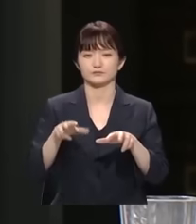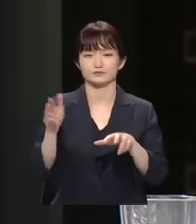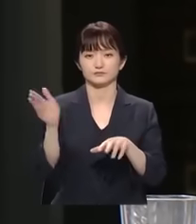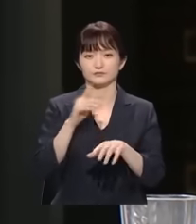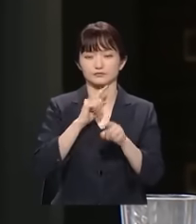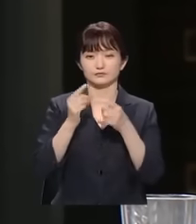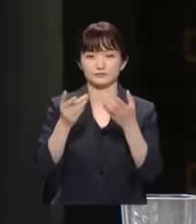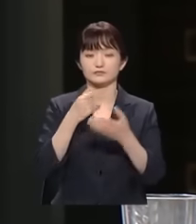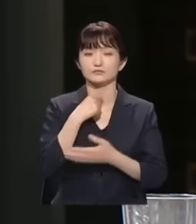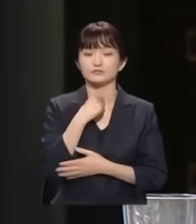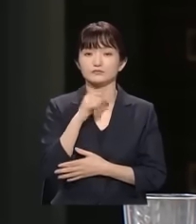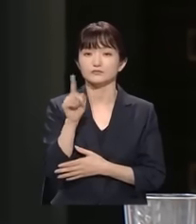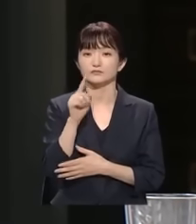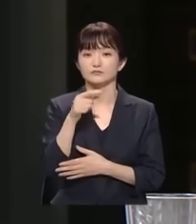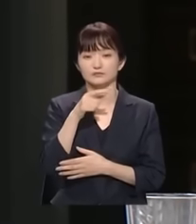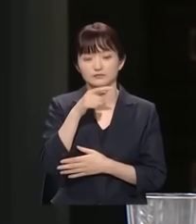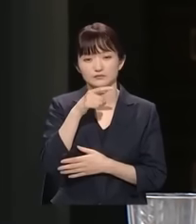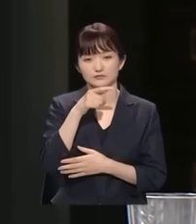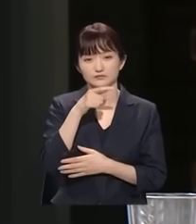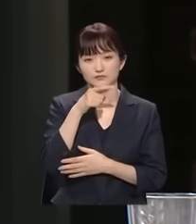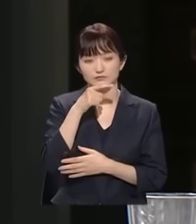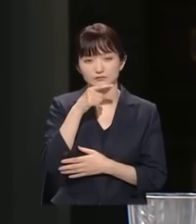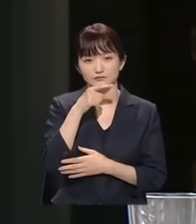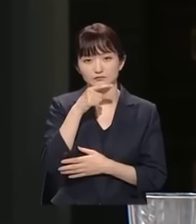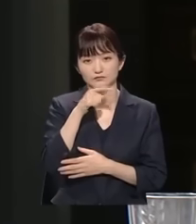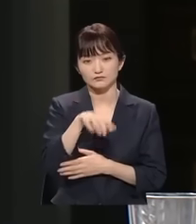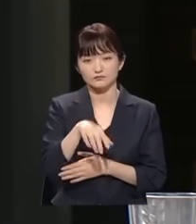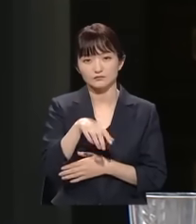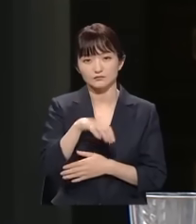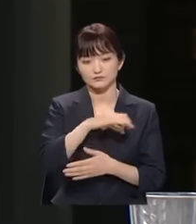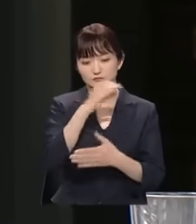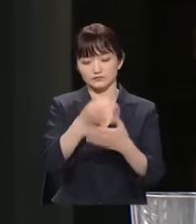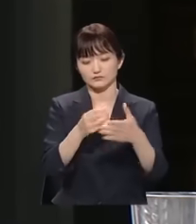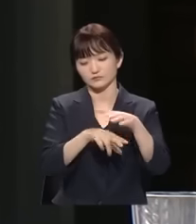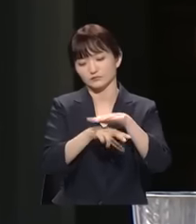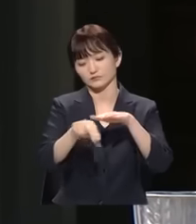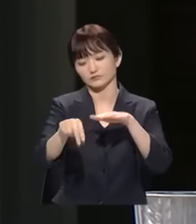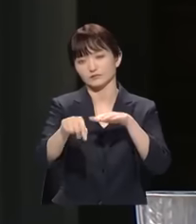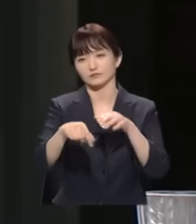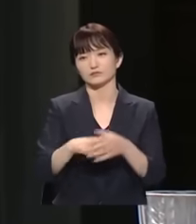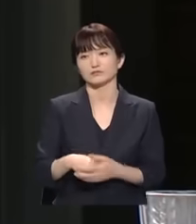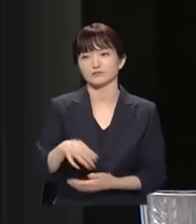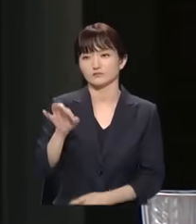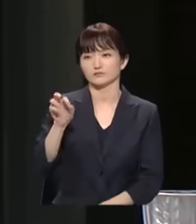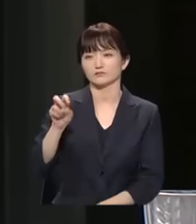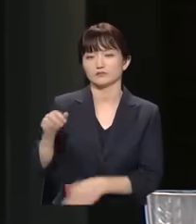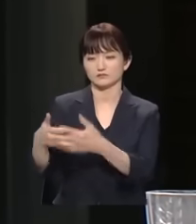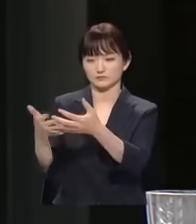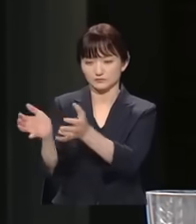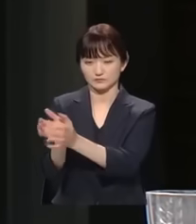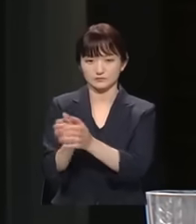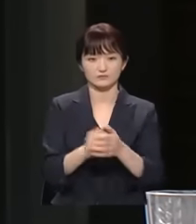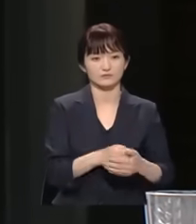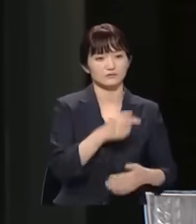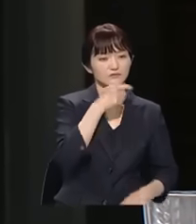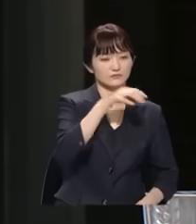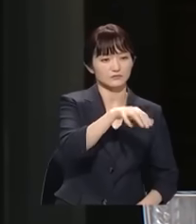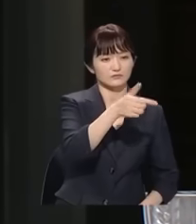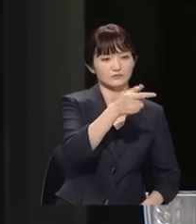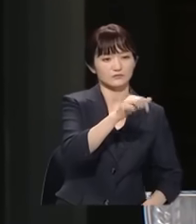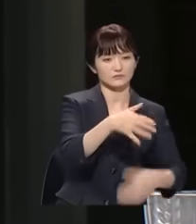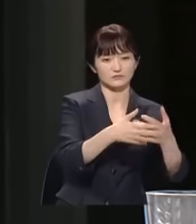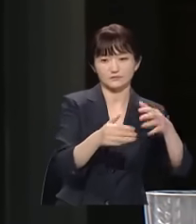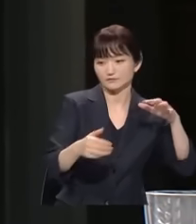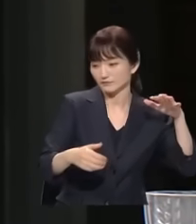앞서 그 역전에서 엄태웅 씨 일행을 수원 남문파 조직원들이 달려들어서